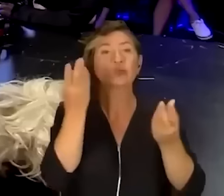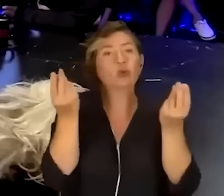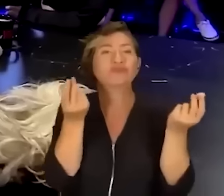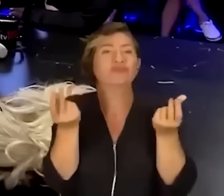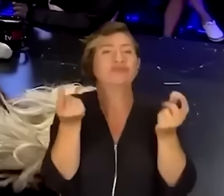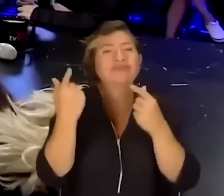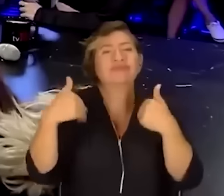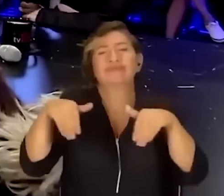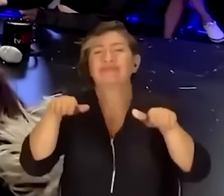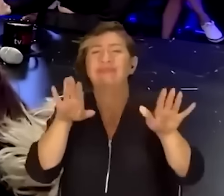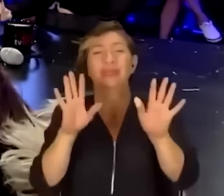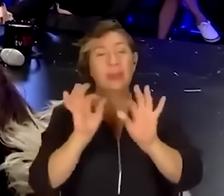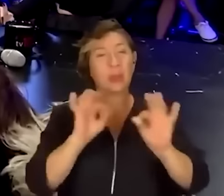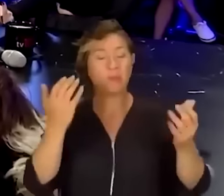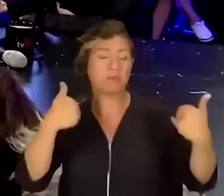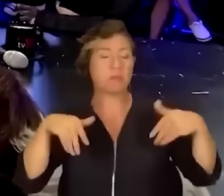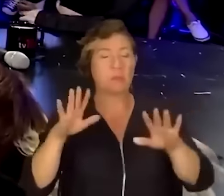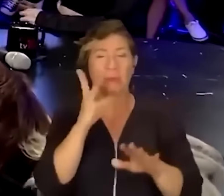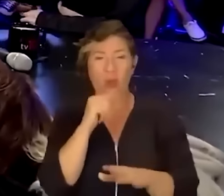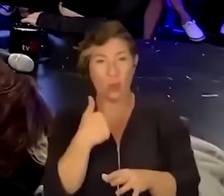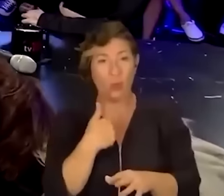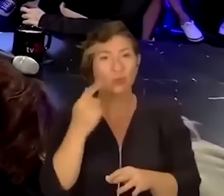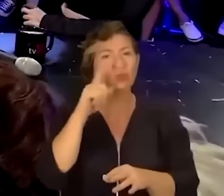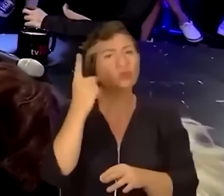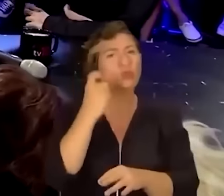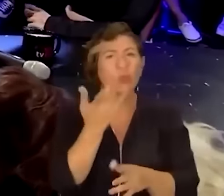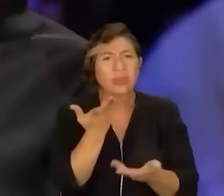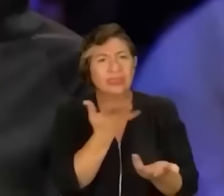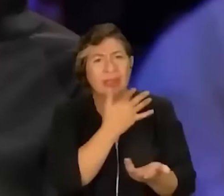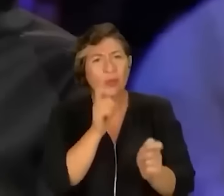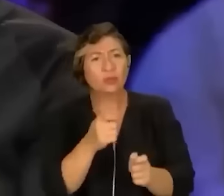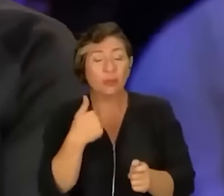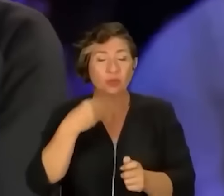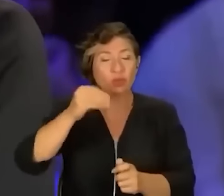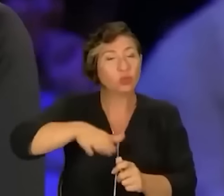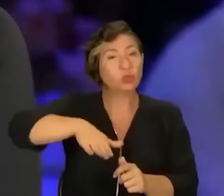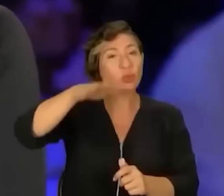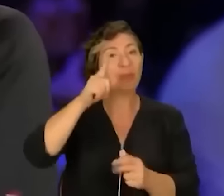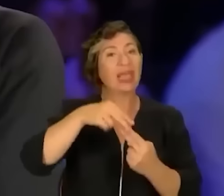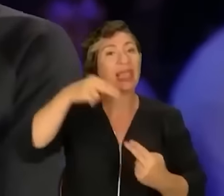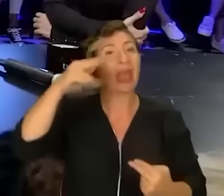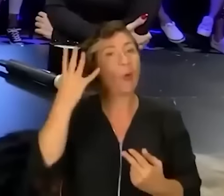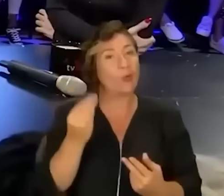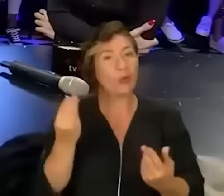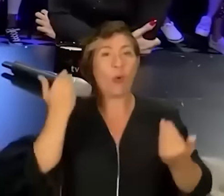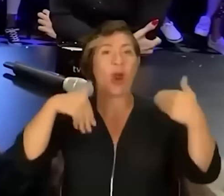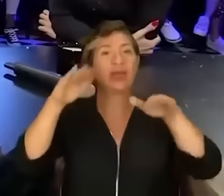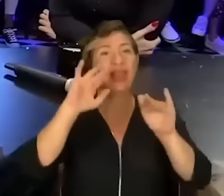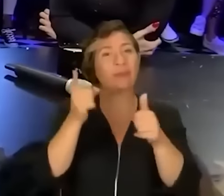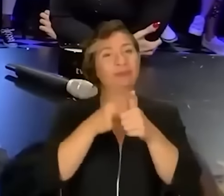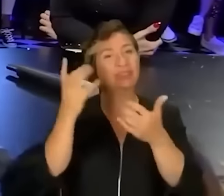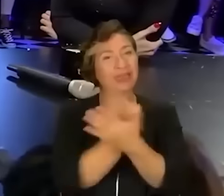oynak ve kıvrak olduğu için tabii ki hakkını veriyorum sahnede. Hmm. O yüzden de sordular bu nereden geliyor diye. Ben de çocuklukta böyle bir hikayem olmuştu diye anlatmıştım